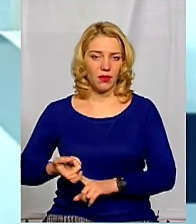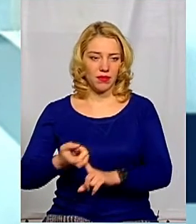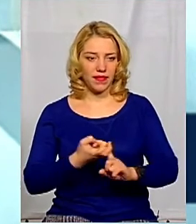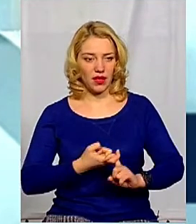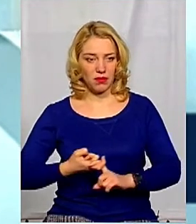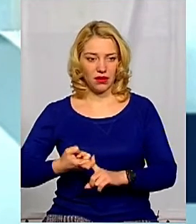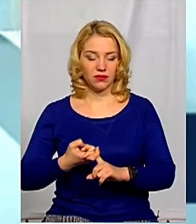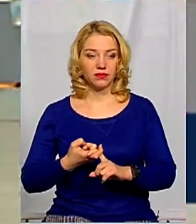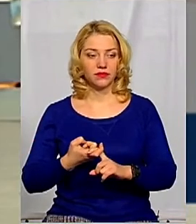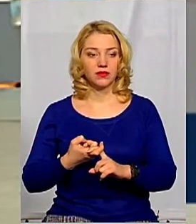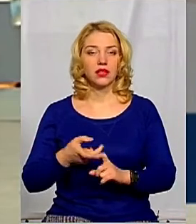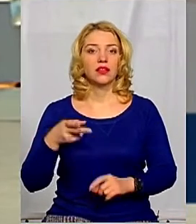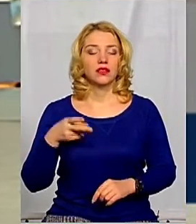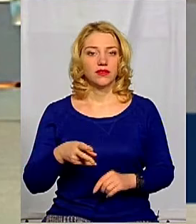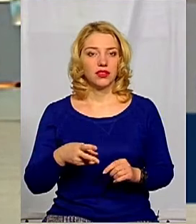епідемія